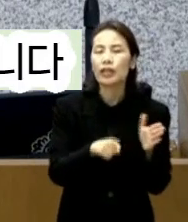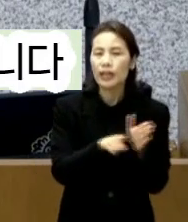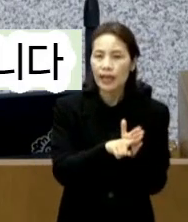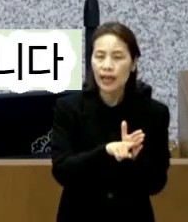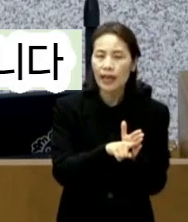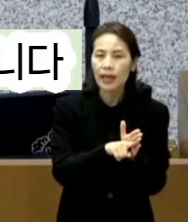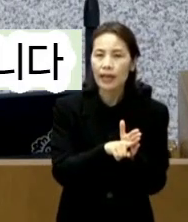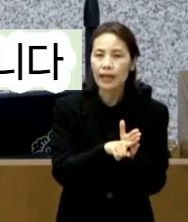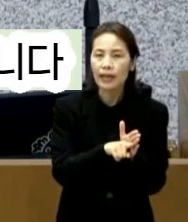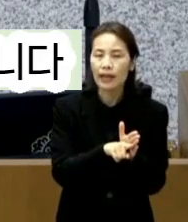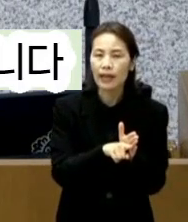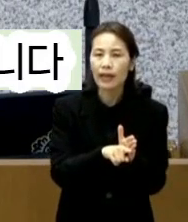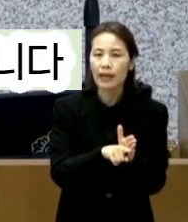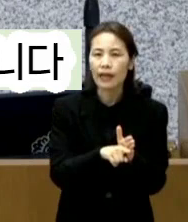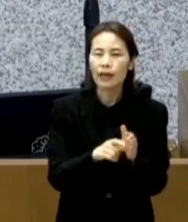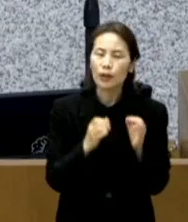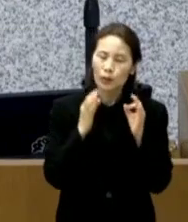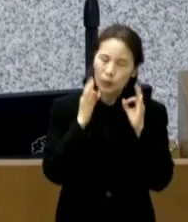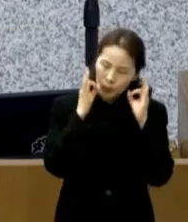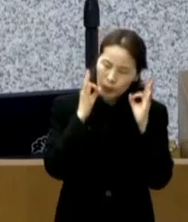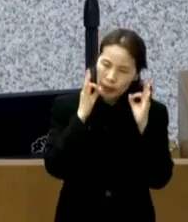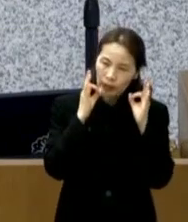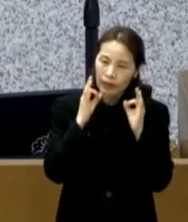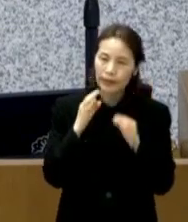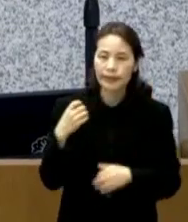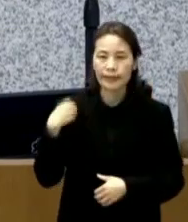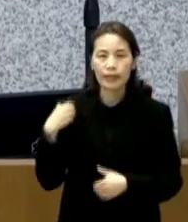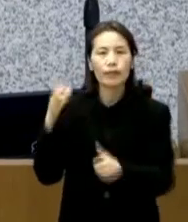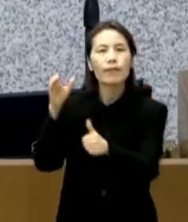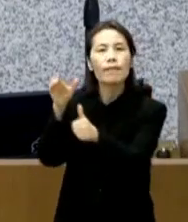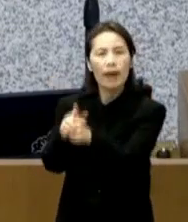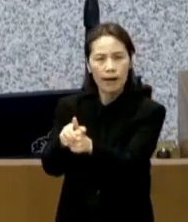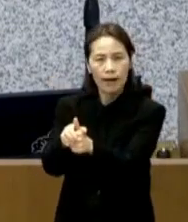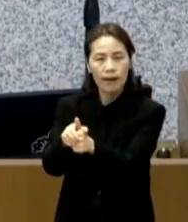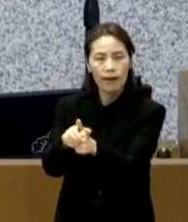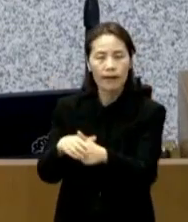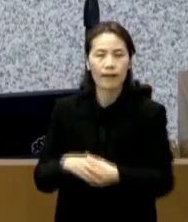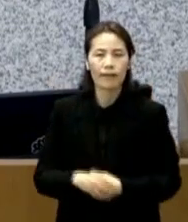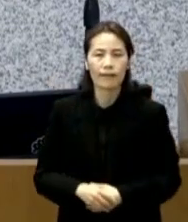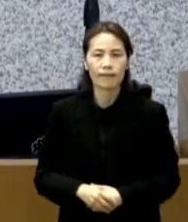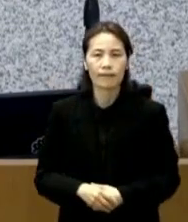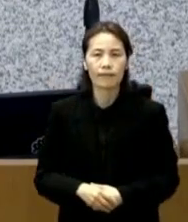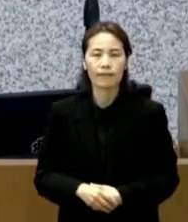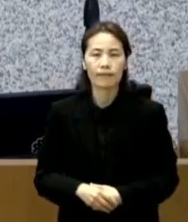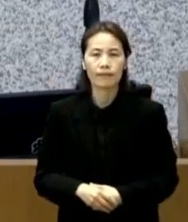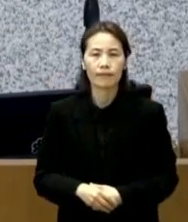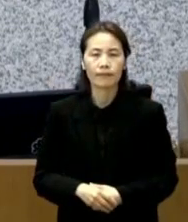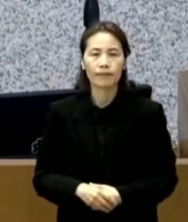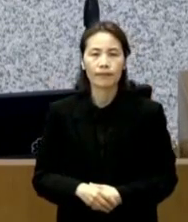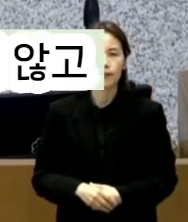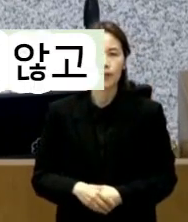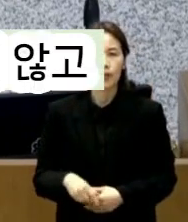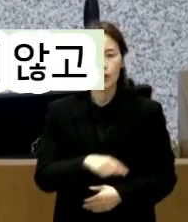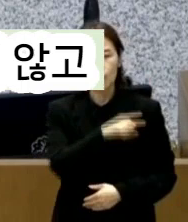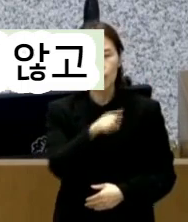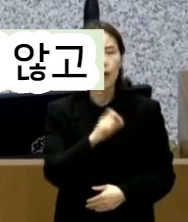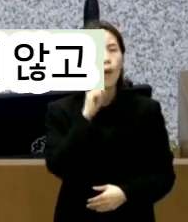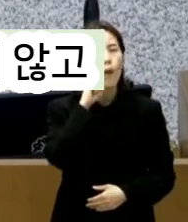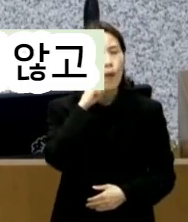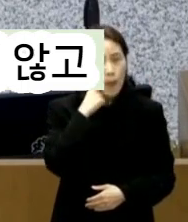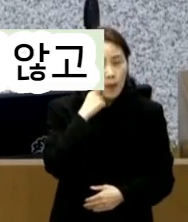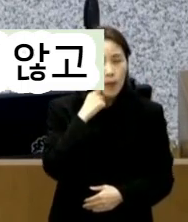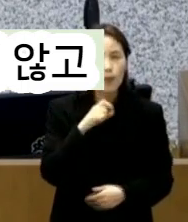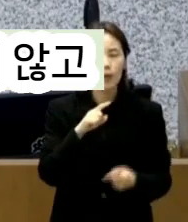기회를 주셨습니다. 따스한 봄바람이 마냥 포근하지만은 못한 민생의 위기 앞에